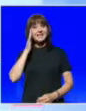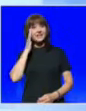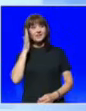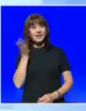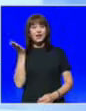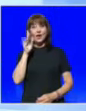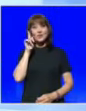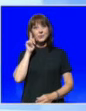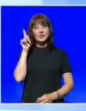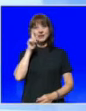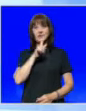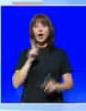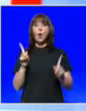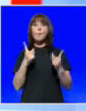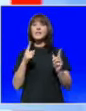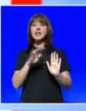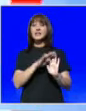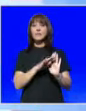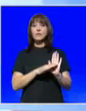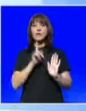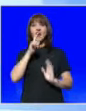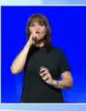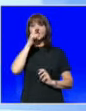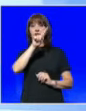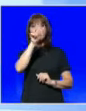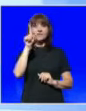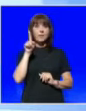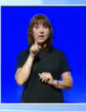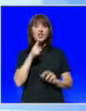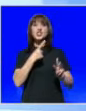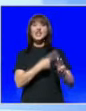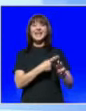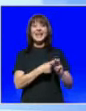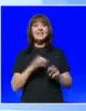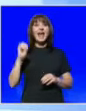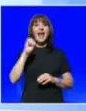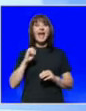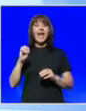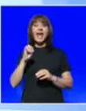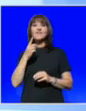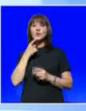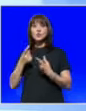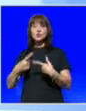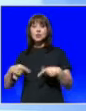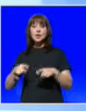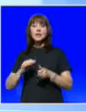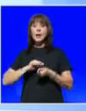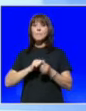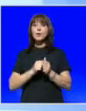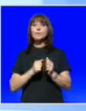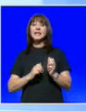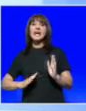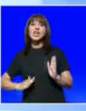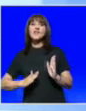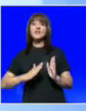Здравейте, с още от деня. Управленска програма, в която важните въпроси са Шенген, еврозоната и борбата с инфлацията, приемането и от